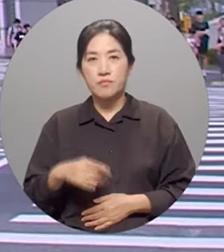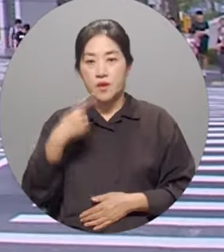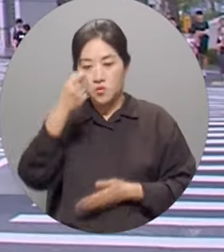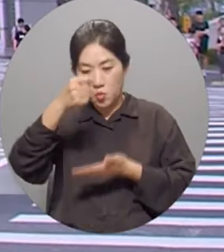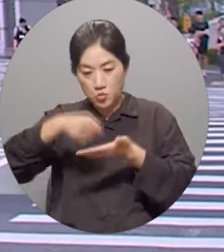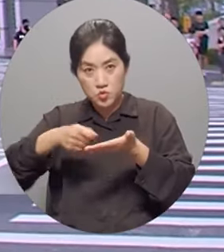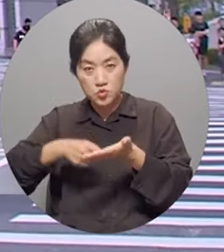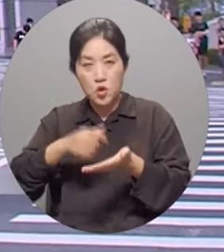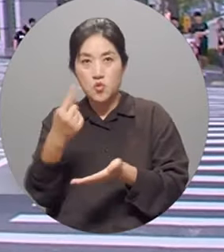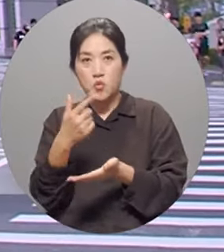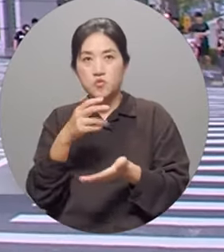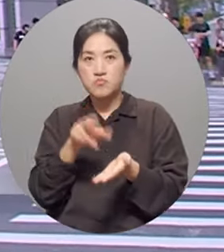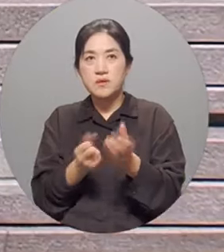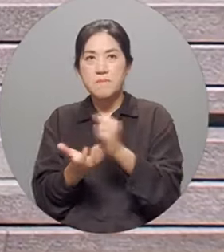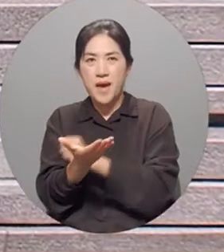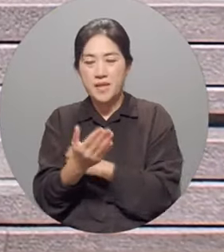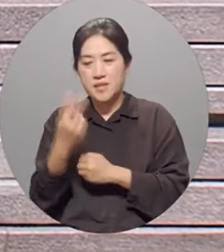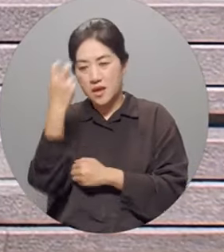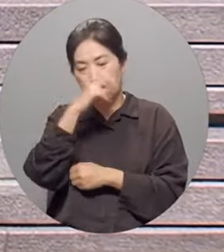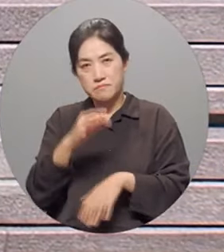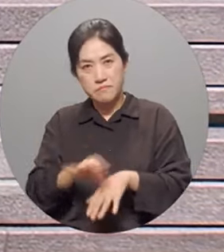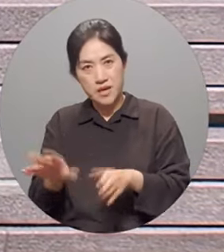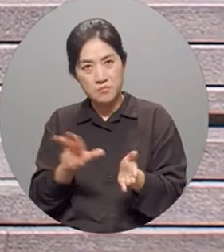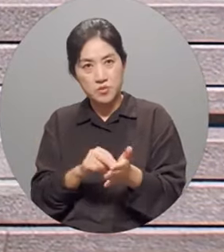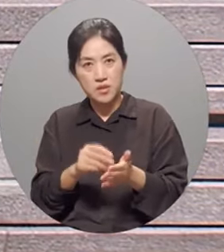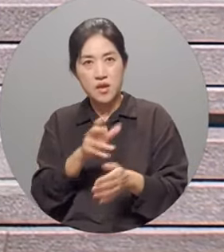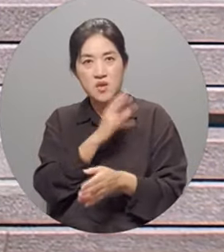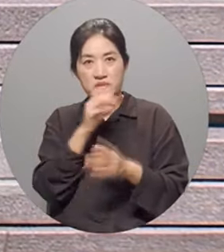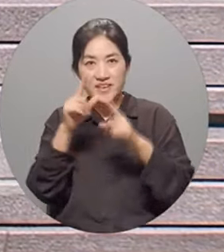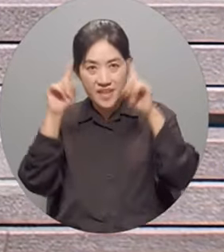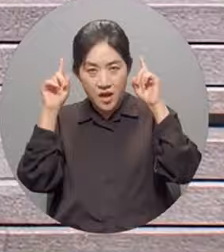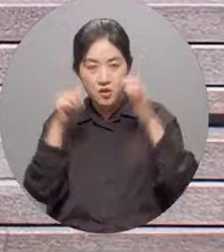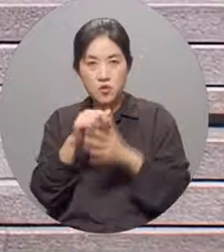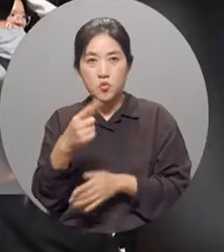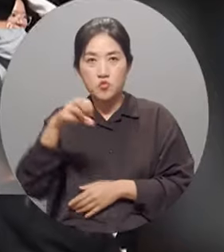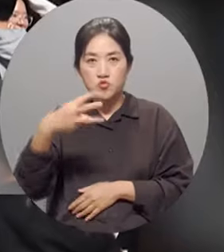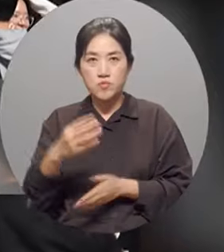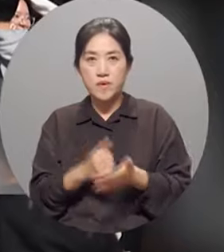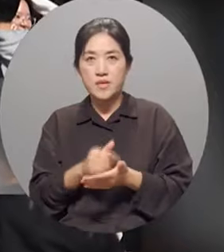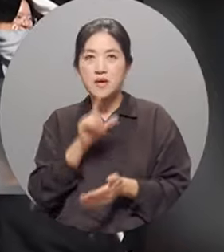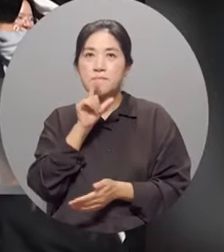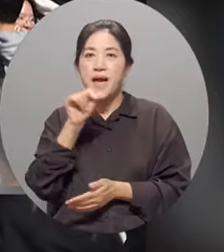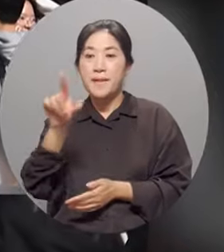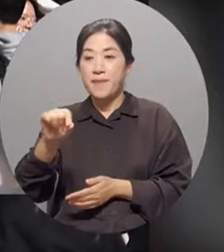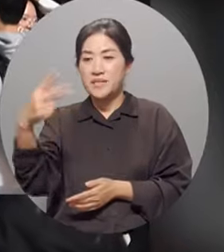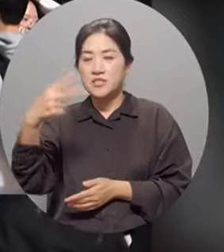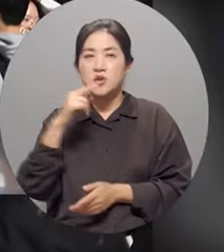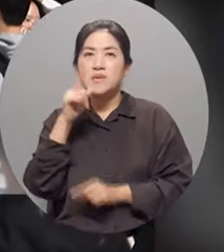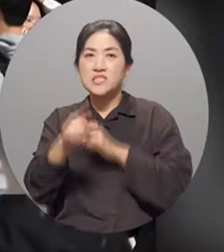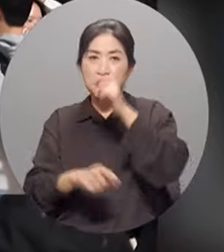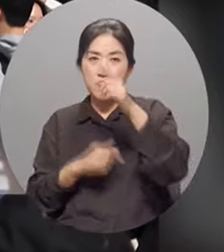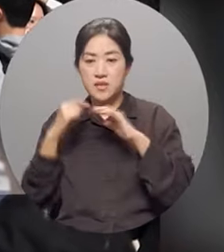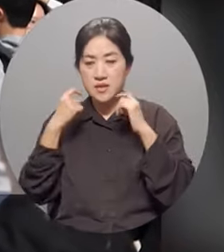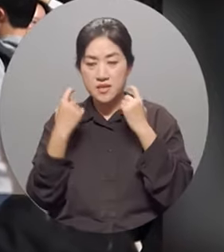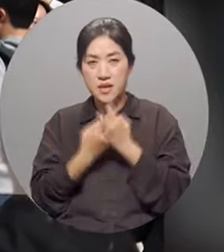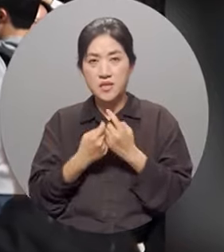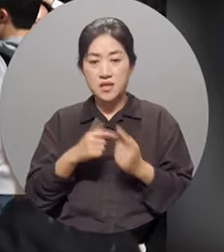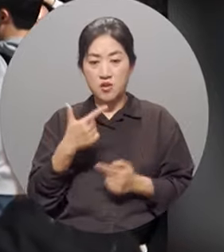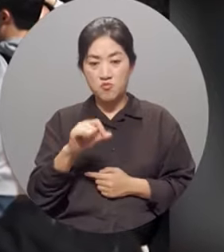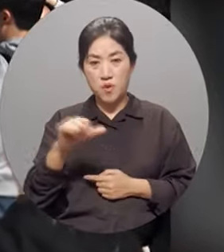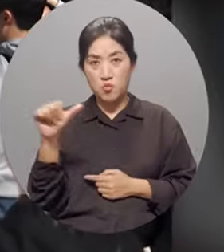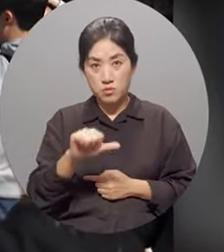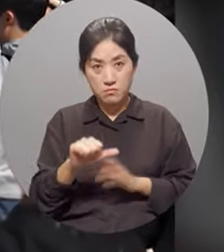의혹으로 감독부실 논란이 일고 있는 연세대도 논술 전형에만 17,000 여명이 지원했습니다 개인당 전형료 6